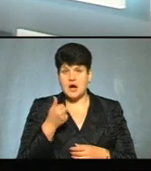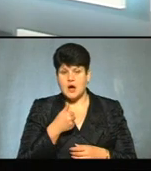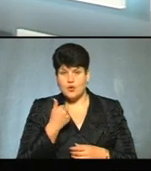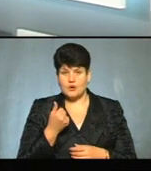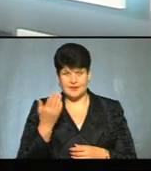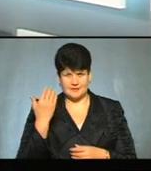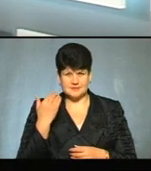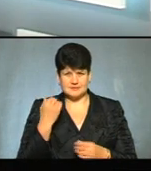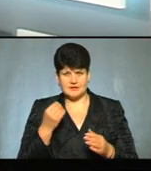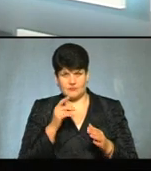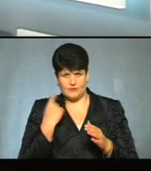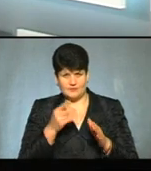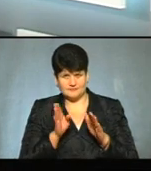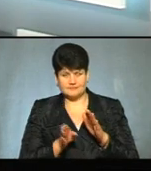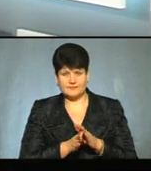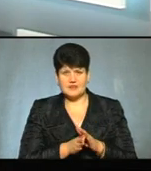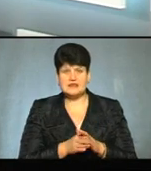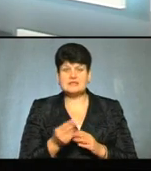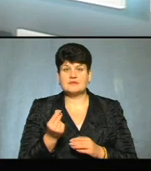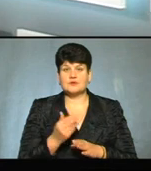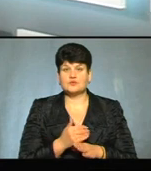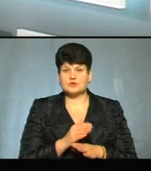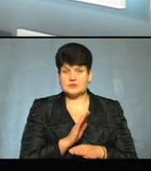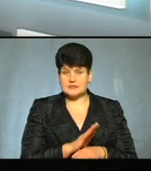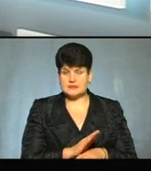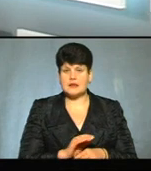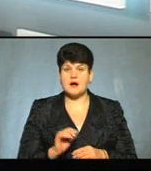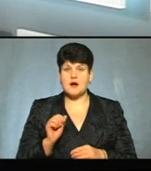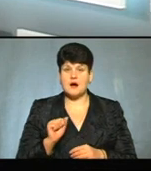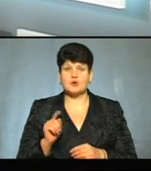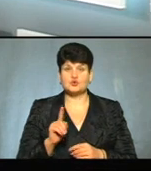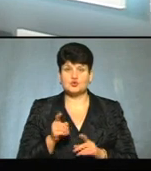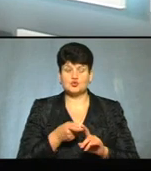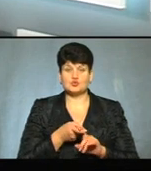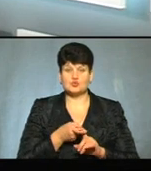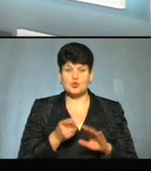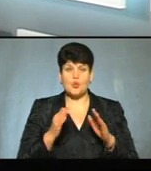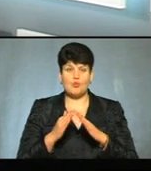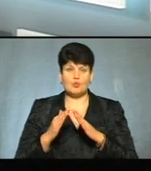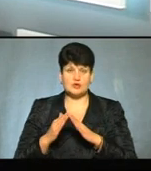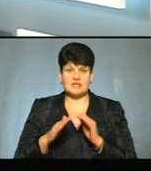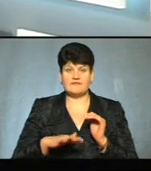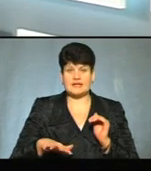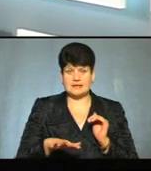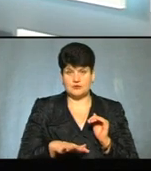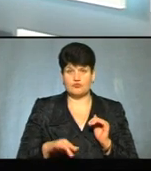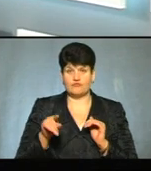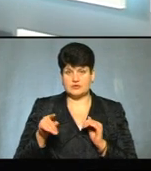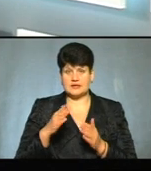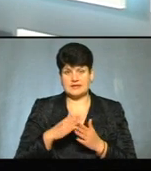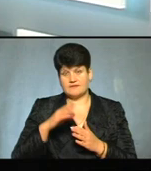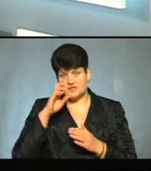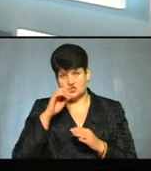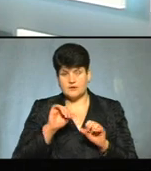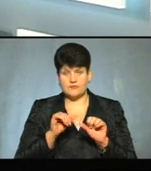обласне підпорядкування саме з фінансової частини. А що стосується будівель, територій, вони